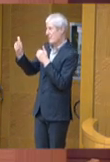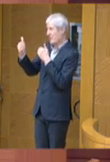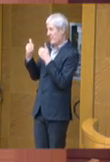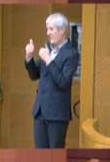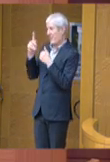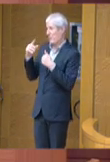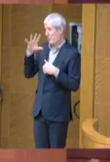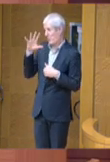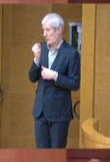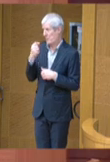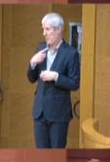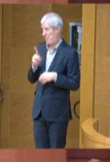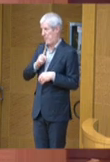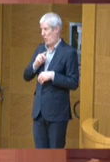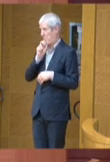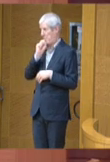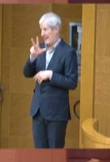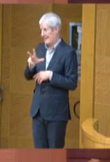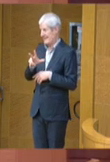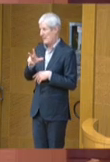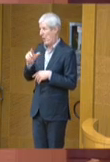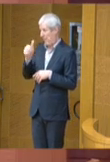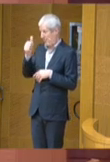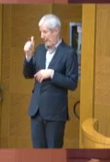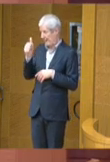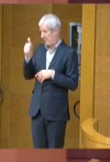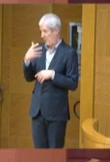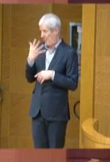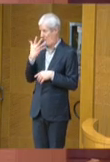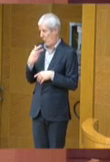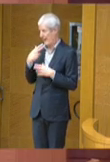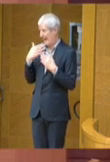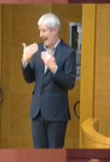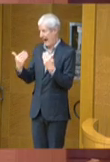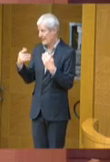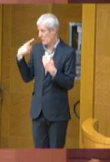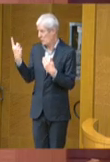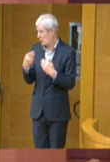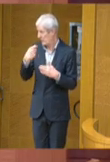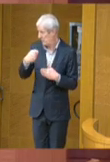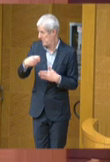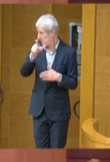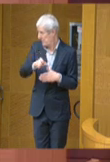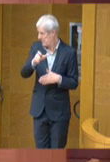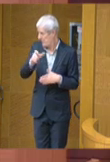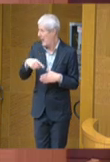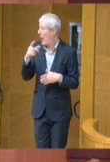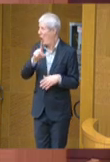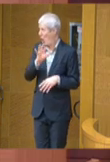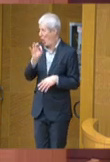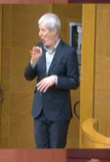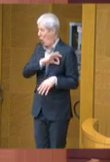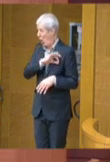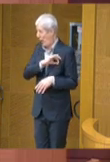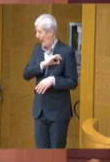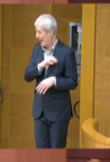possiate capire il mio messaggio. Allora, prima di tutto io voglio ringraziare tutti i presenti, in particolare il ministro Locatelli, che ho avuto